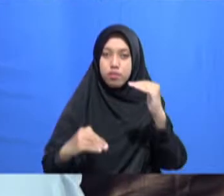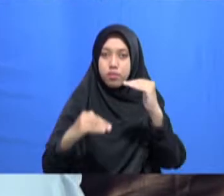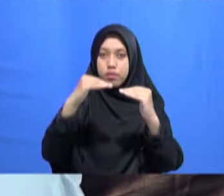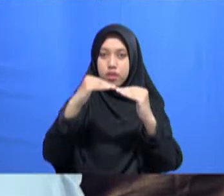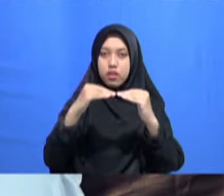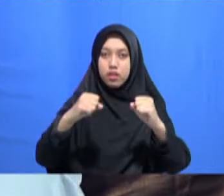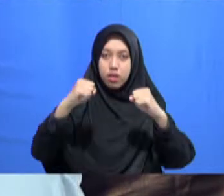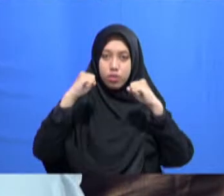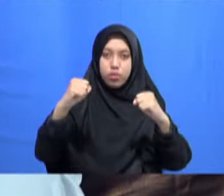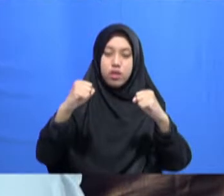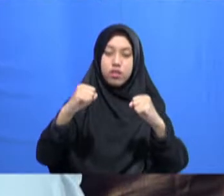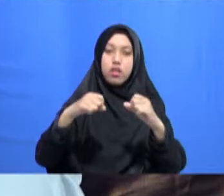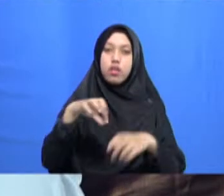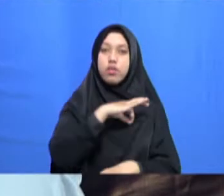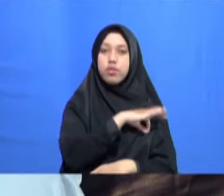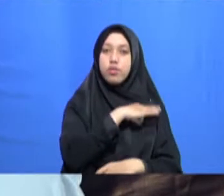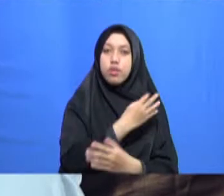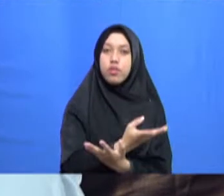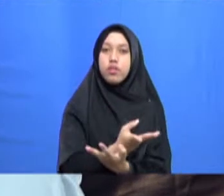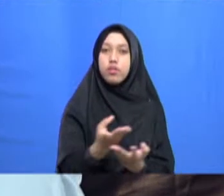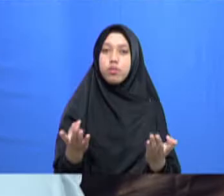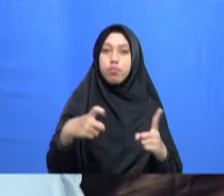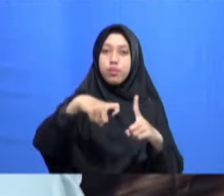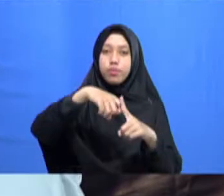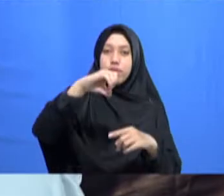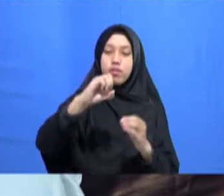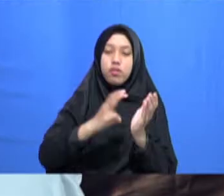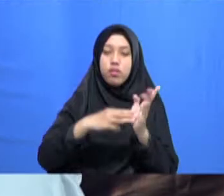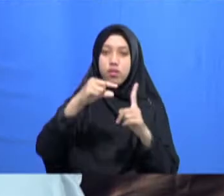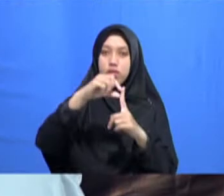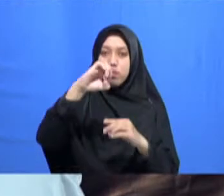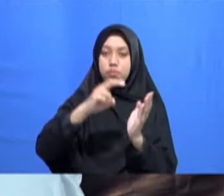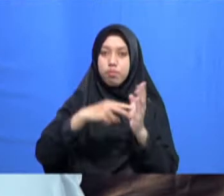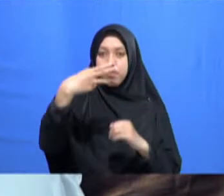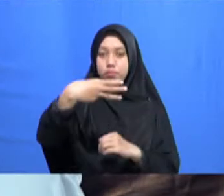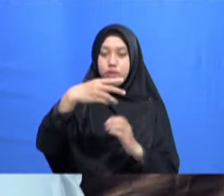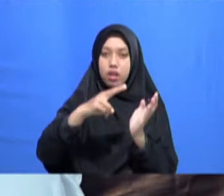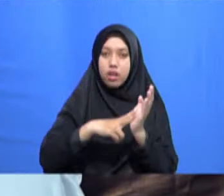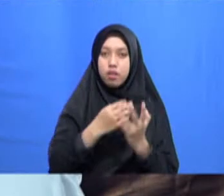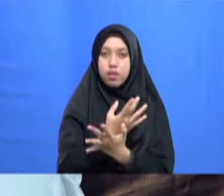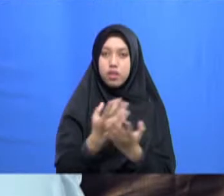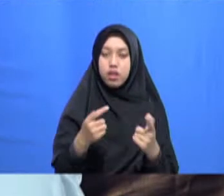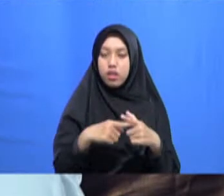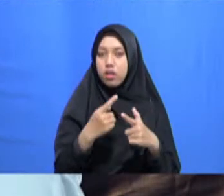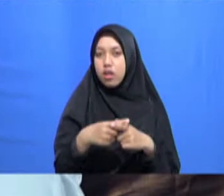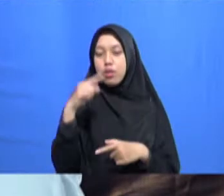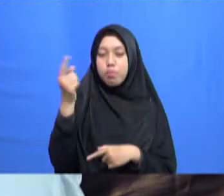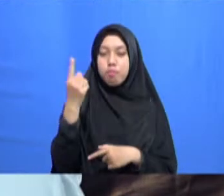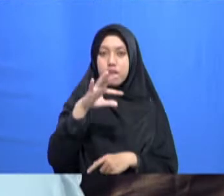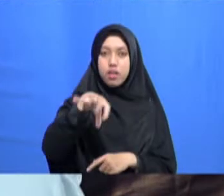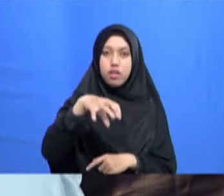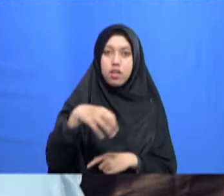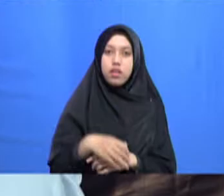sosial di semua komponen masyarakat dan aparatur pemerintah daerah,